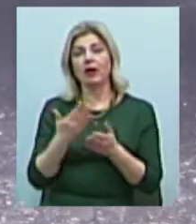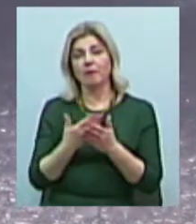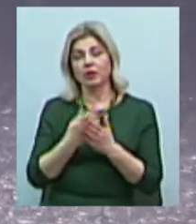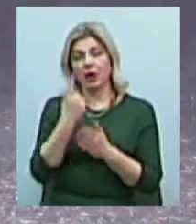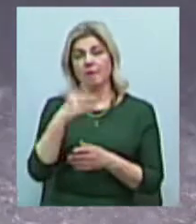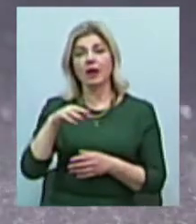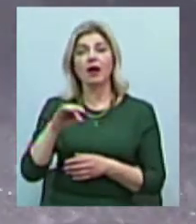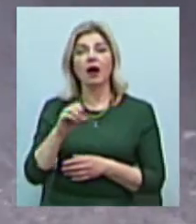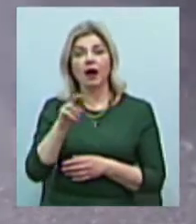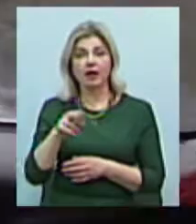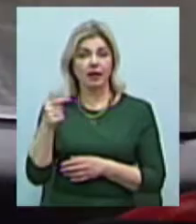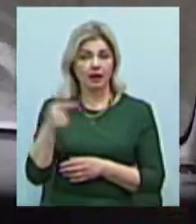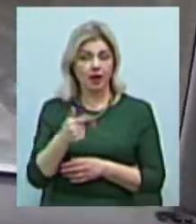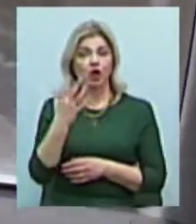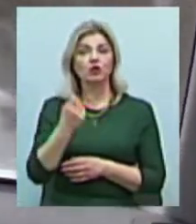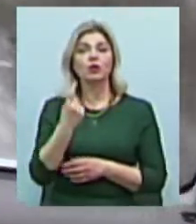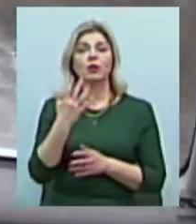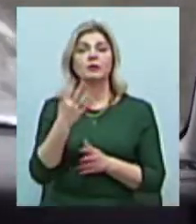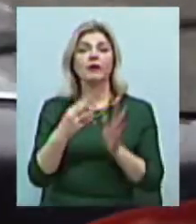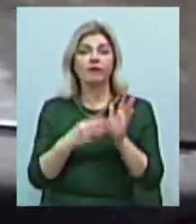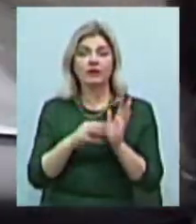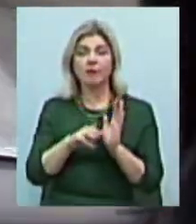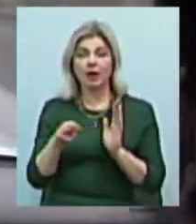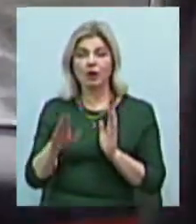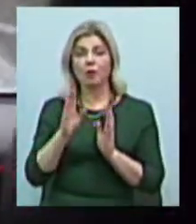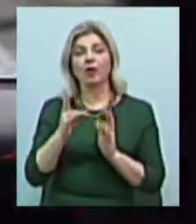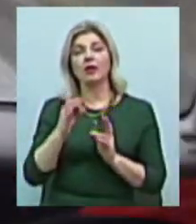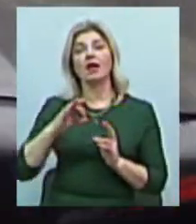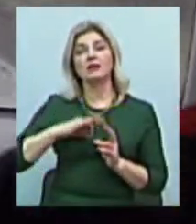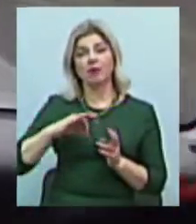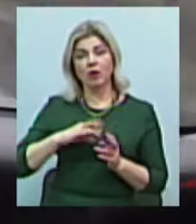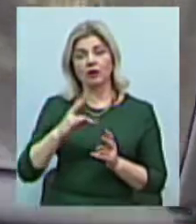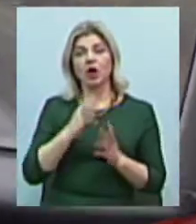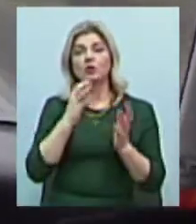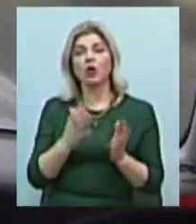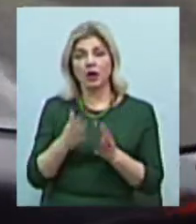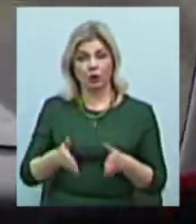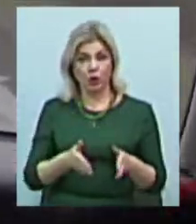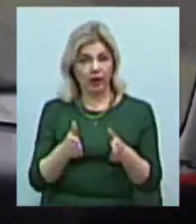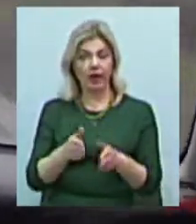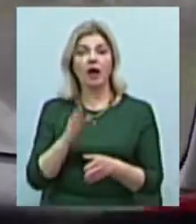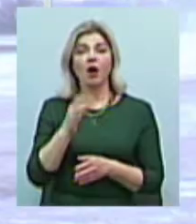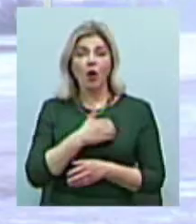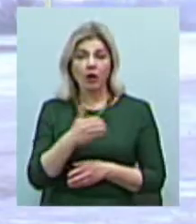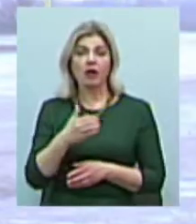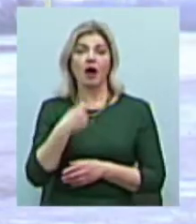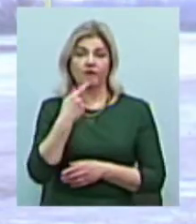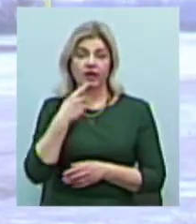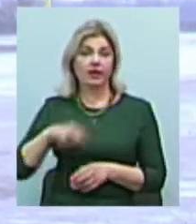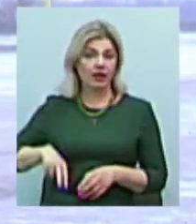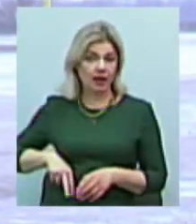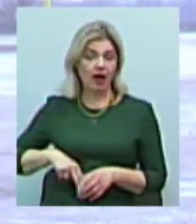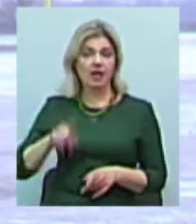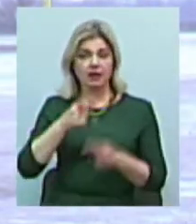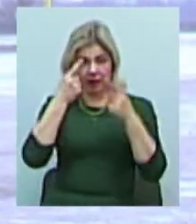мільярд гривень. Ще 158 мільйонів має надійти на експлуатацію, тобто утримання доріг. Хоча, підкреслює Андрій Максименко, за